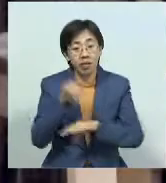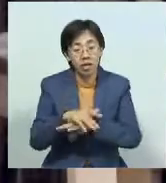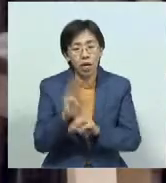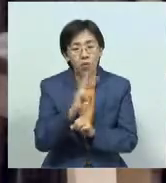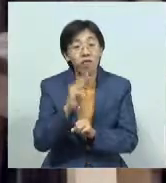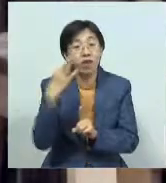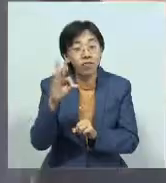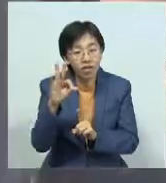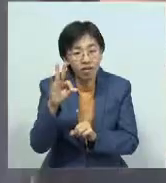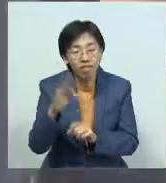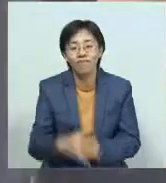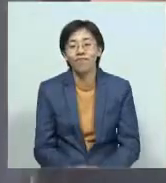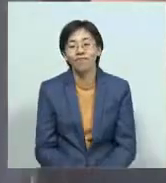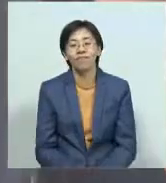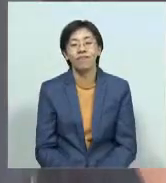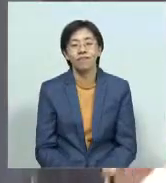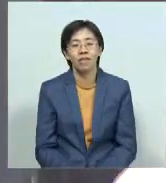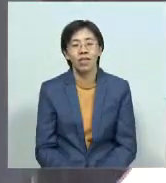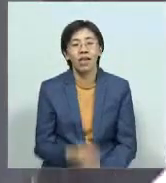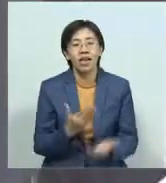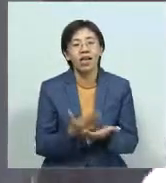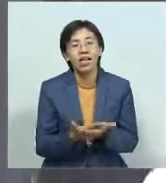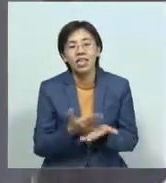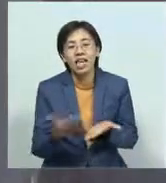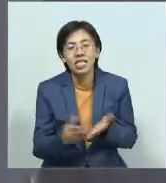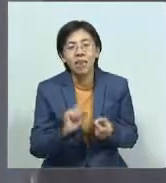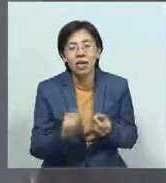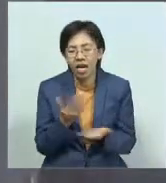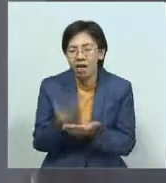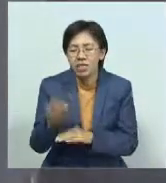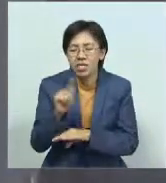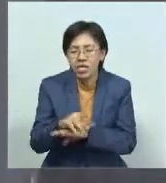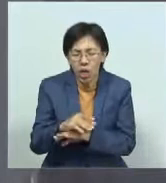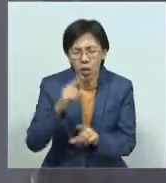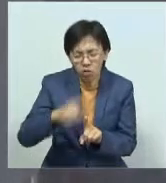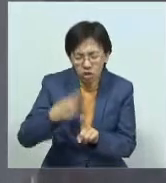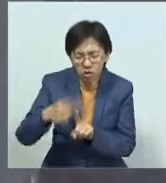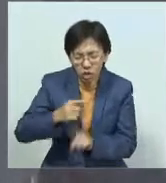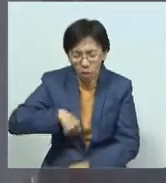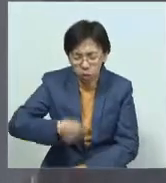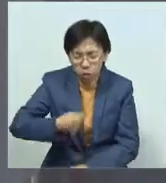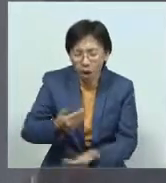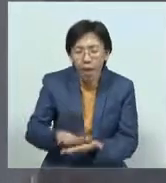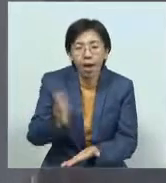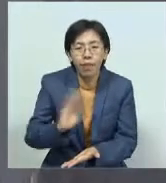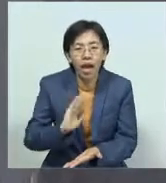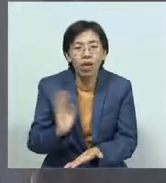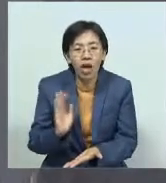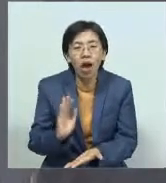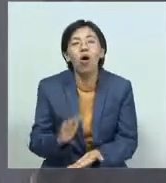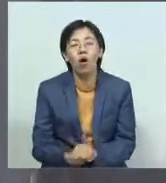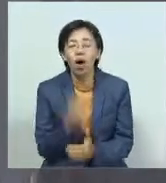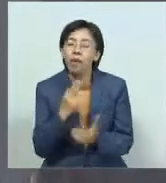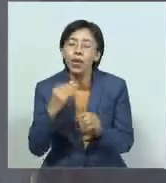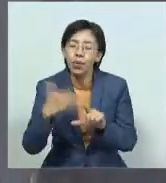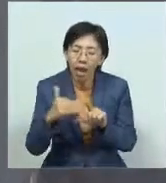ค่ะ เราก็จะลดค่าใช้จ่ายของเราเนาะไม่ต้องซื้อเน็ตรายเดือนแพงเอาไว้แค่แบบอ่านข่าวนิดหน่อยดูไลน์นิด